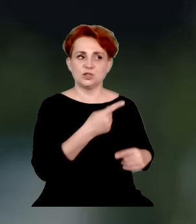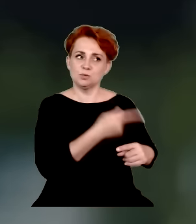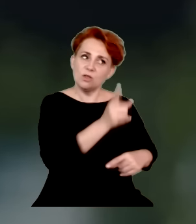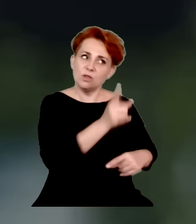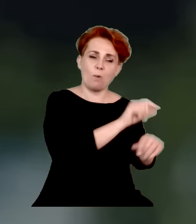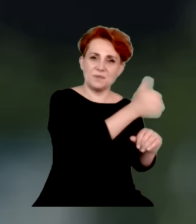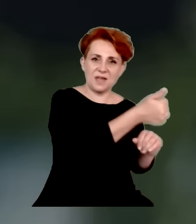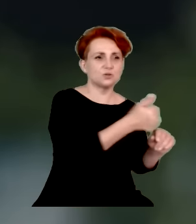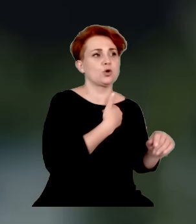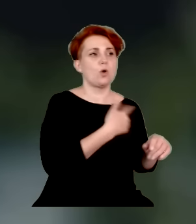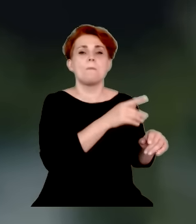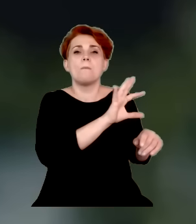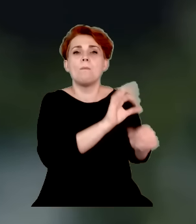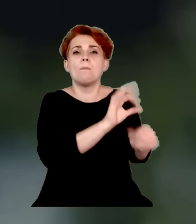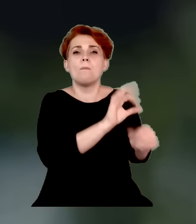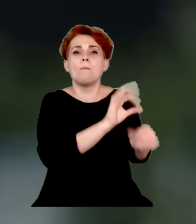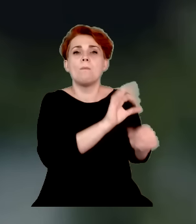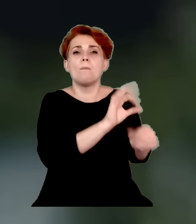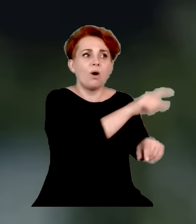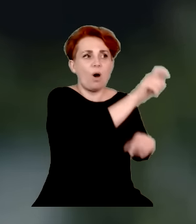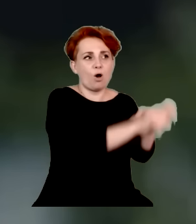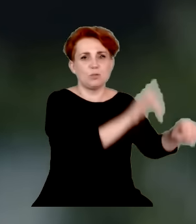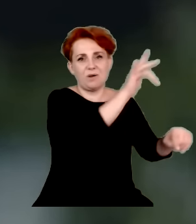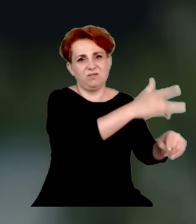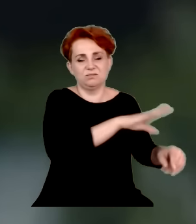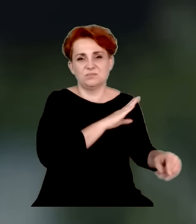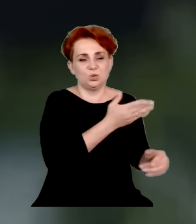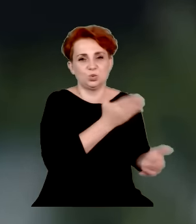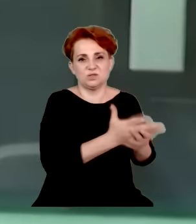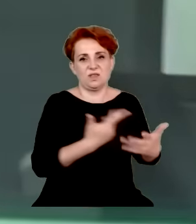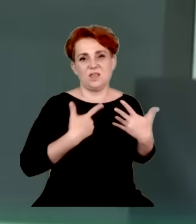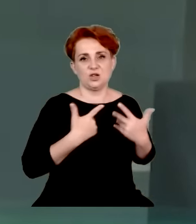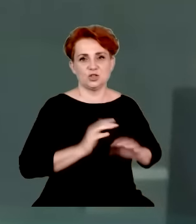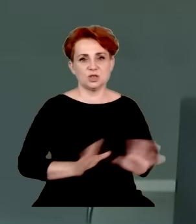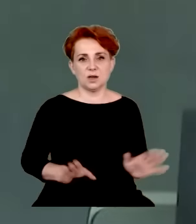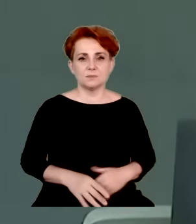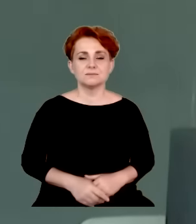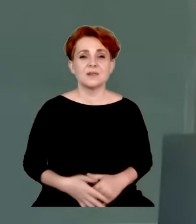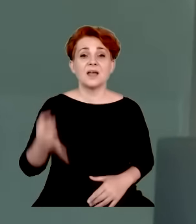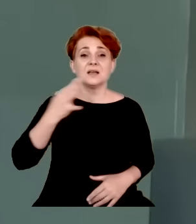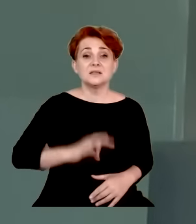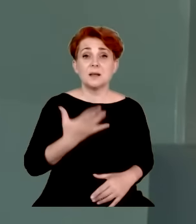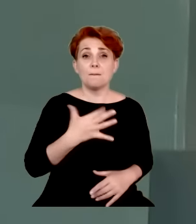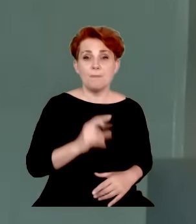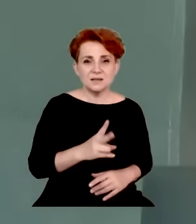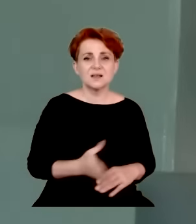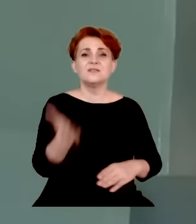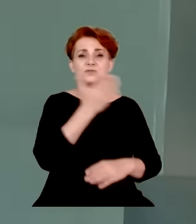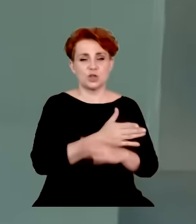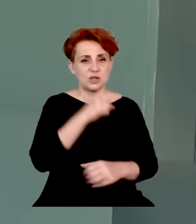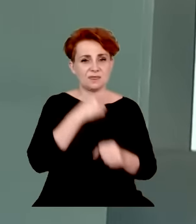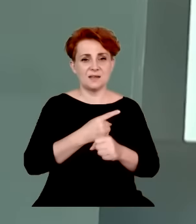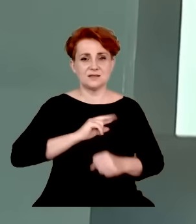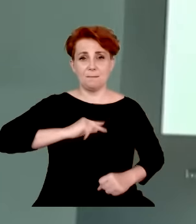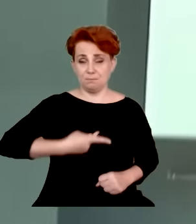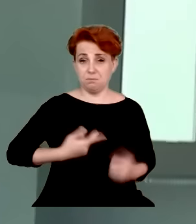imieniem, dlatego że osoba, która je nosiła, jest martwa. So my son Xavier is dead. Syn Muska wcześniej zdecydował się na zmianę płci, a